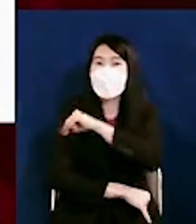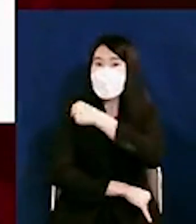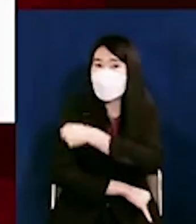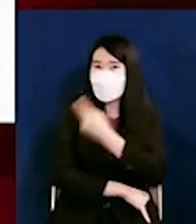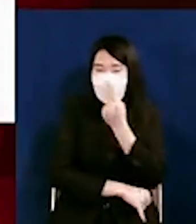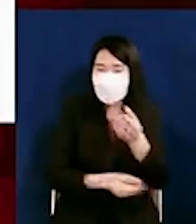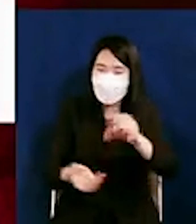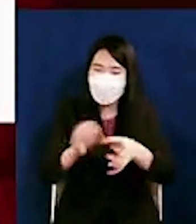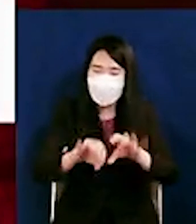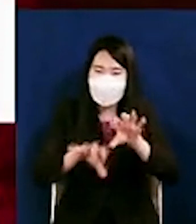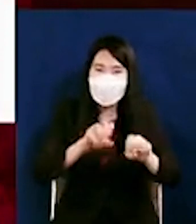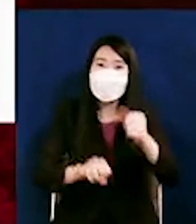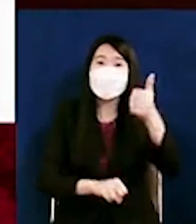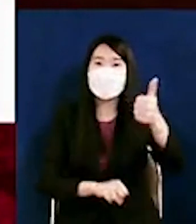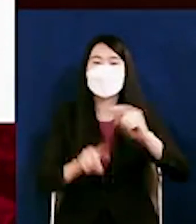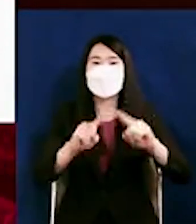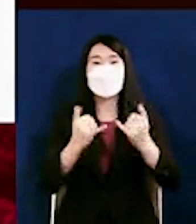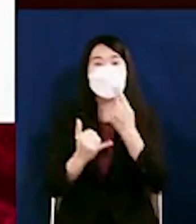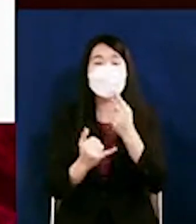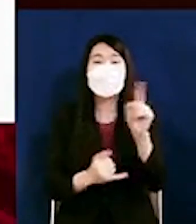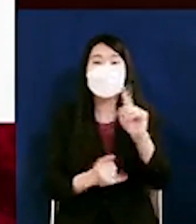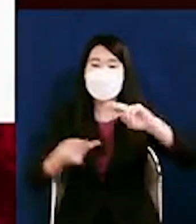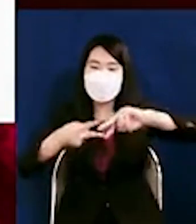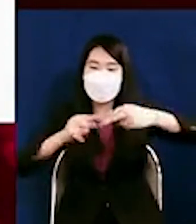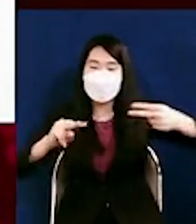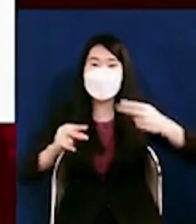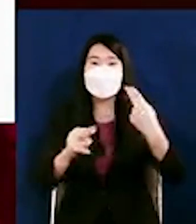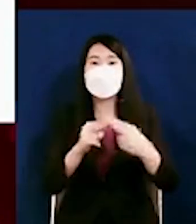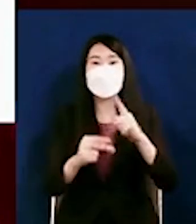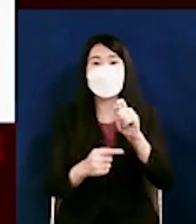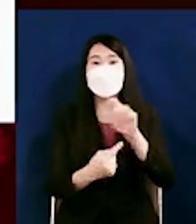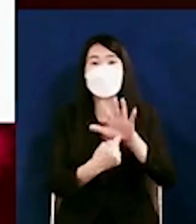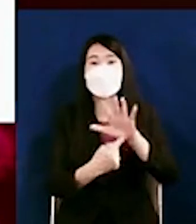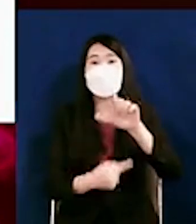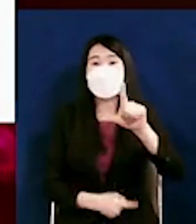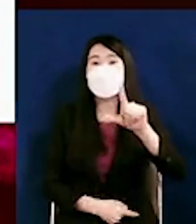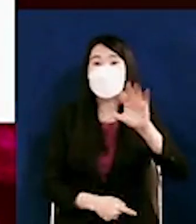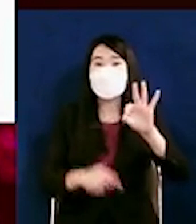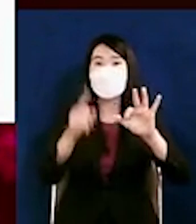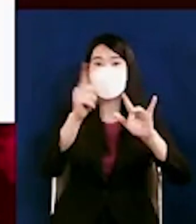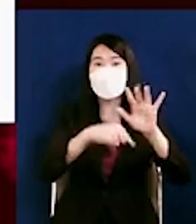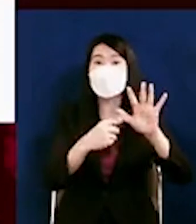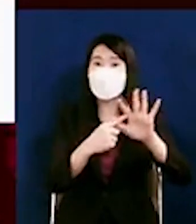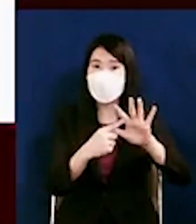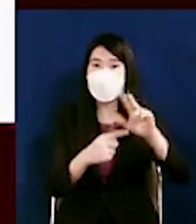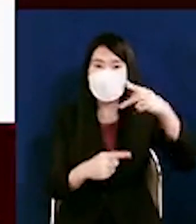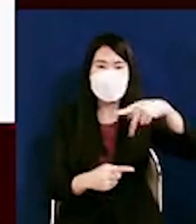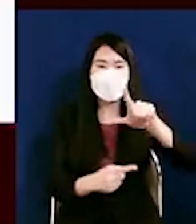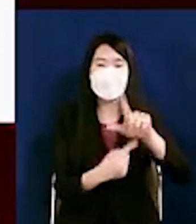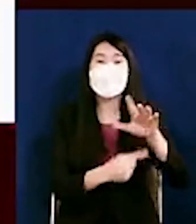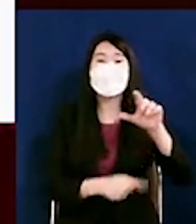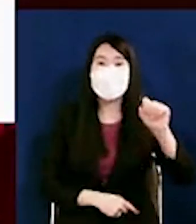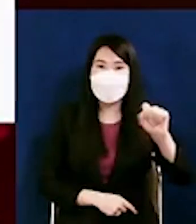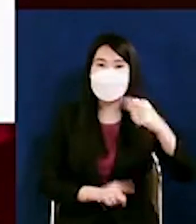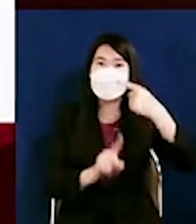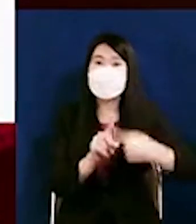เราเจออัลฟาพลัสนะ อันนี้เนี่ยในช่วงเวลาที่ในช่วงเดือนตุลานี่แหละครับนะ เ